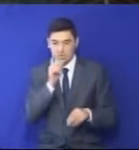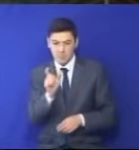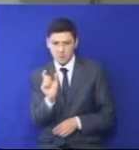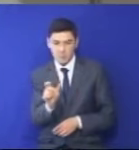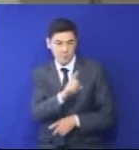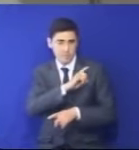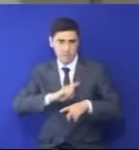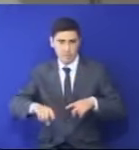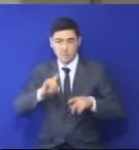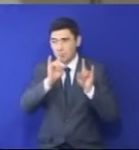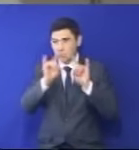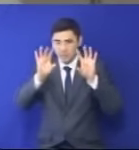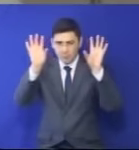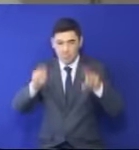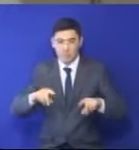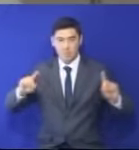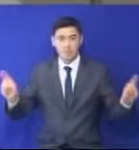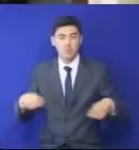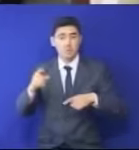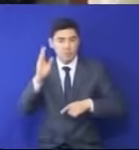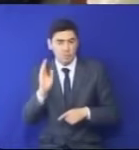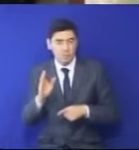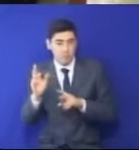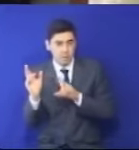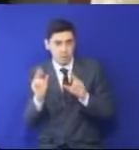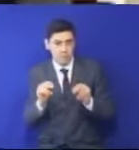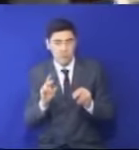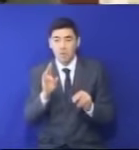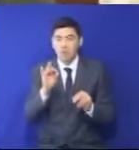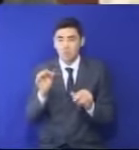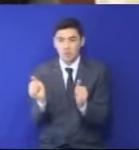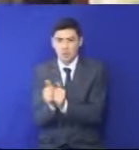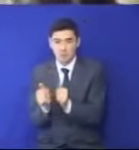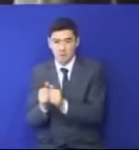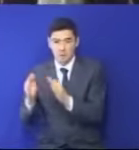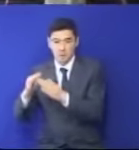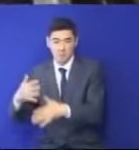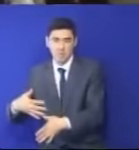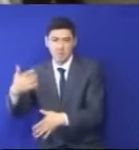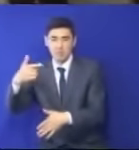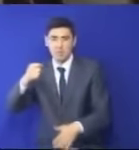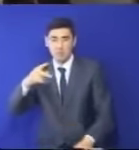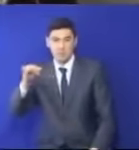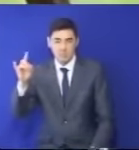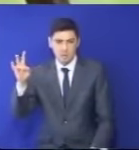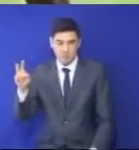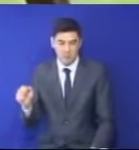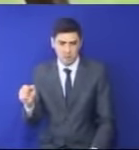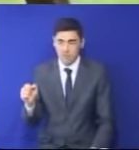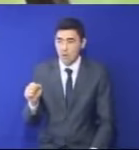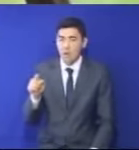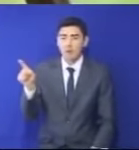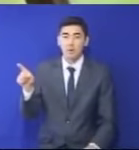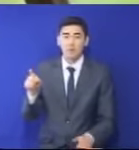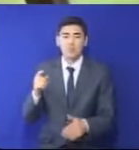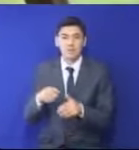Қарттарды қалып қа келтіреміз деп өәде берген болатын дейді тұрғындар. Ал көршүйлігі Галина Елсукова аты жөнін зардап шеккендер тізімінен